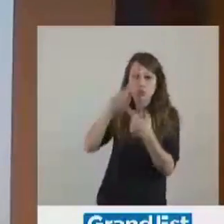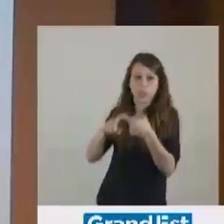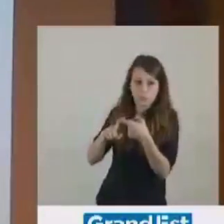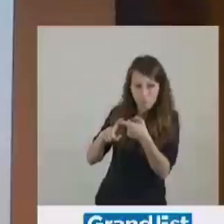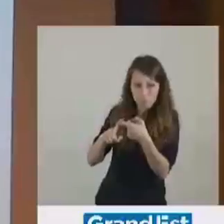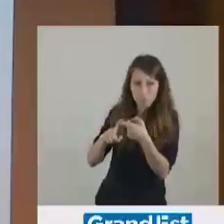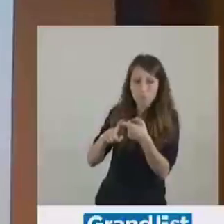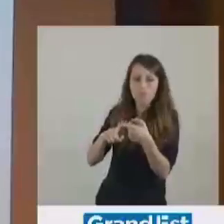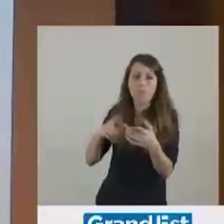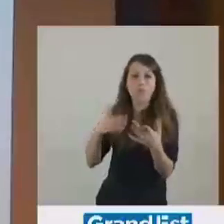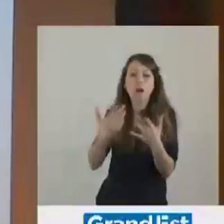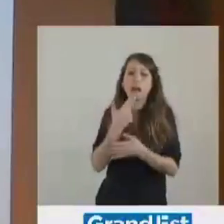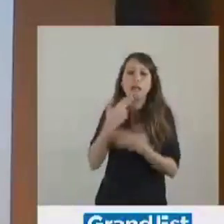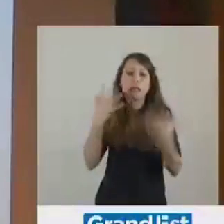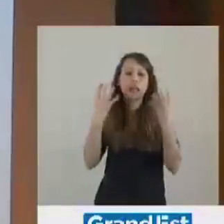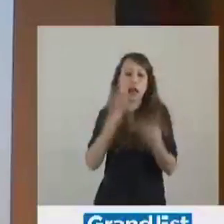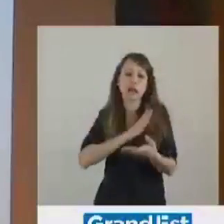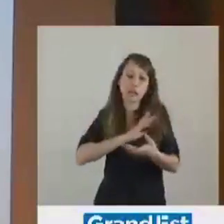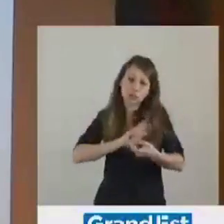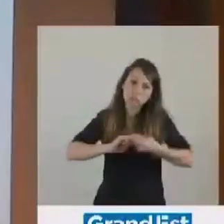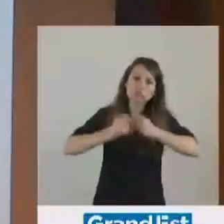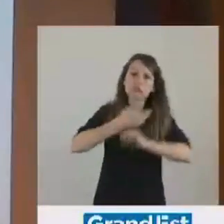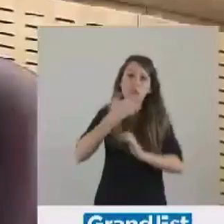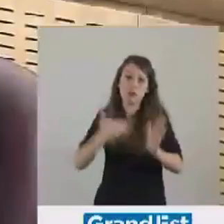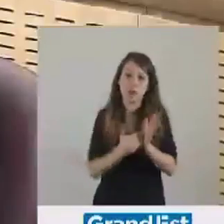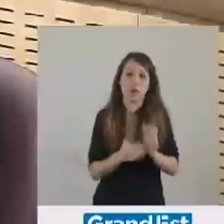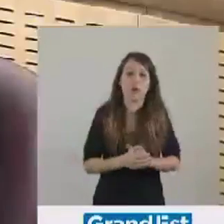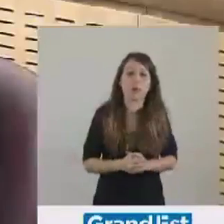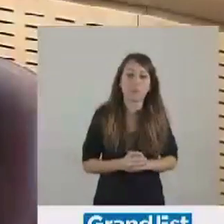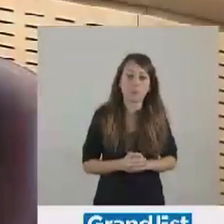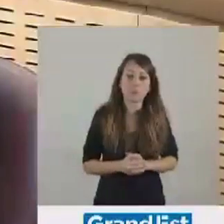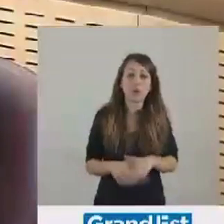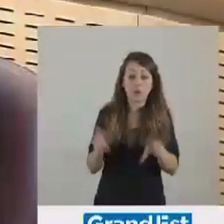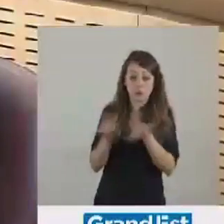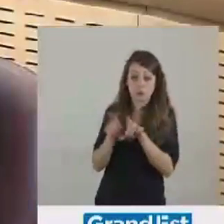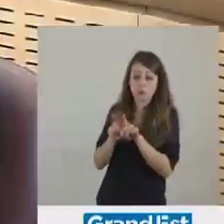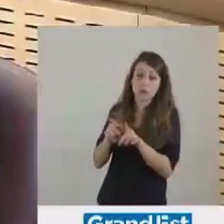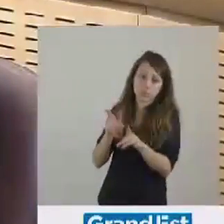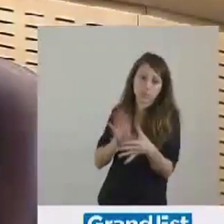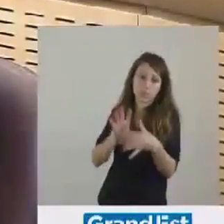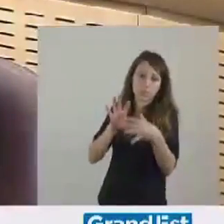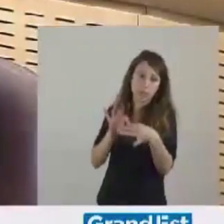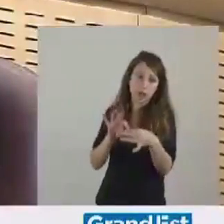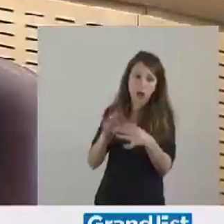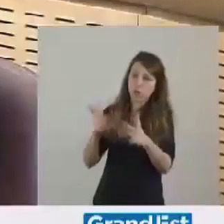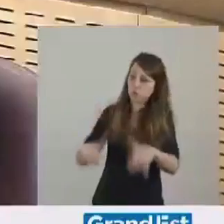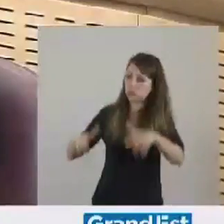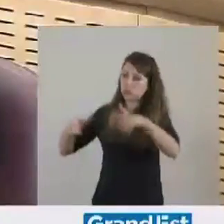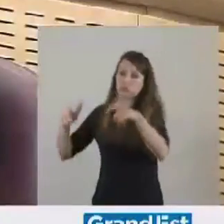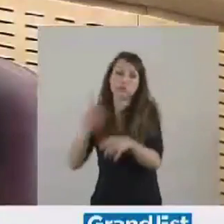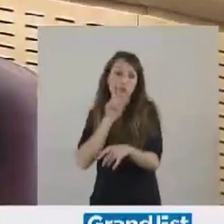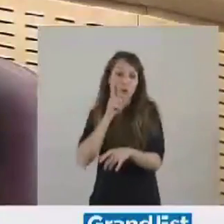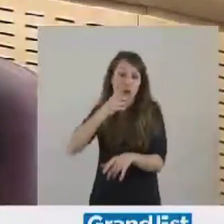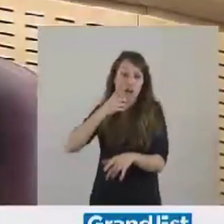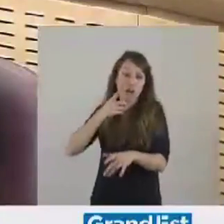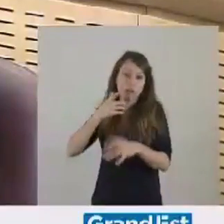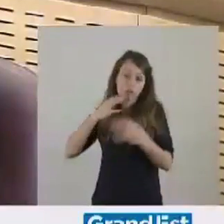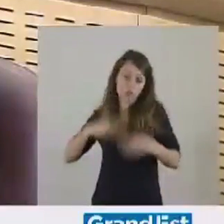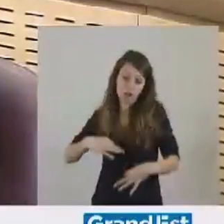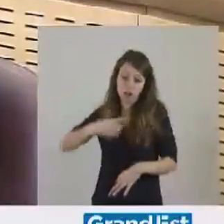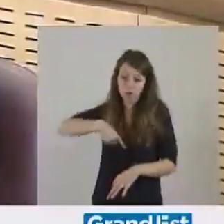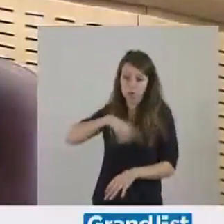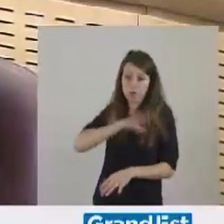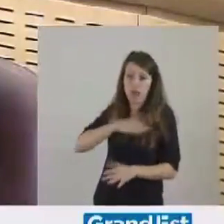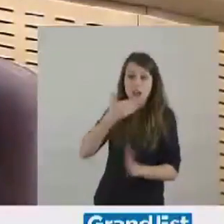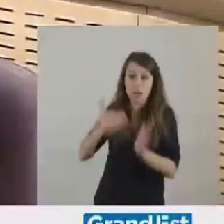avec le patrimoine immobilier régional, en augmentant l'efficacité énergétique de nos bâtiments, de nos lycées, avec l'agriculture ou la